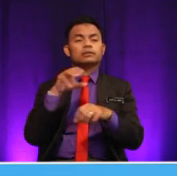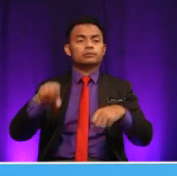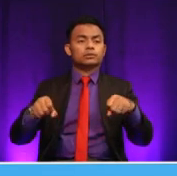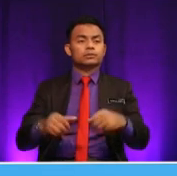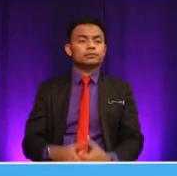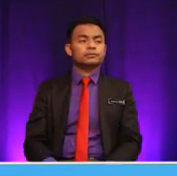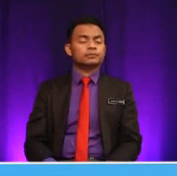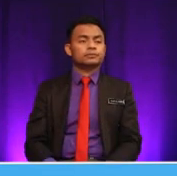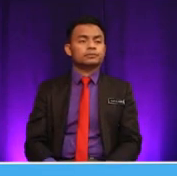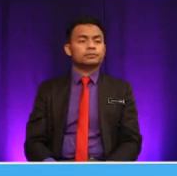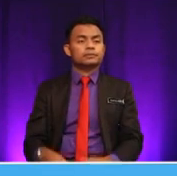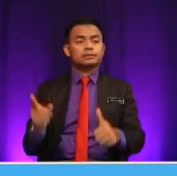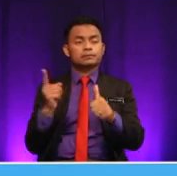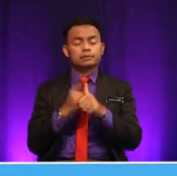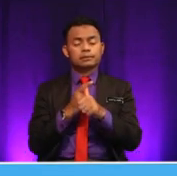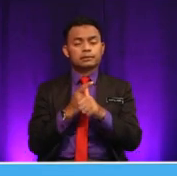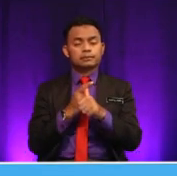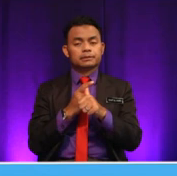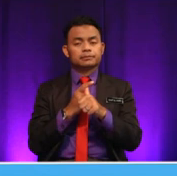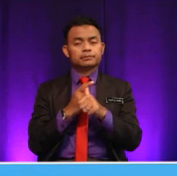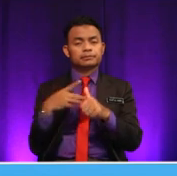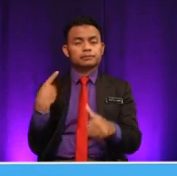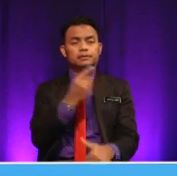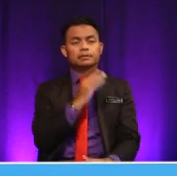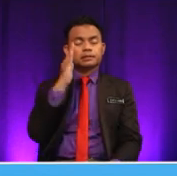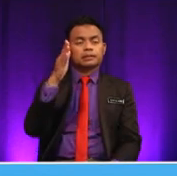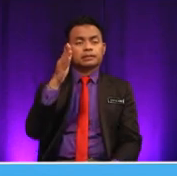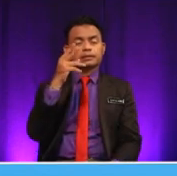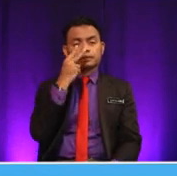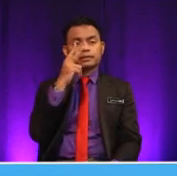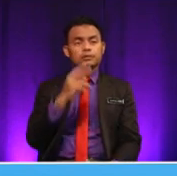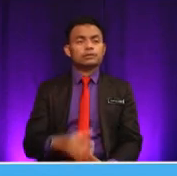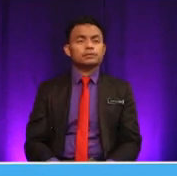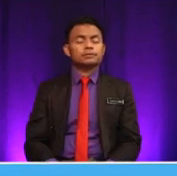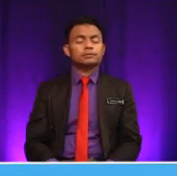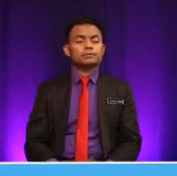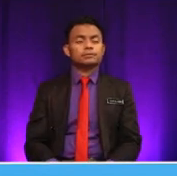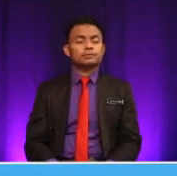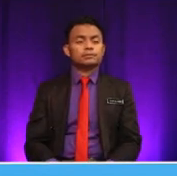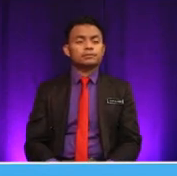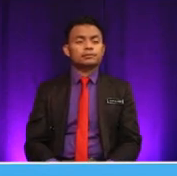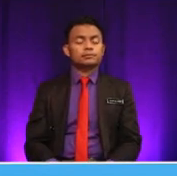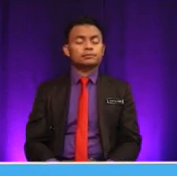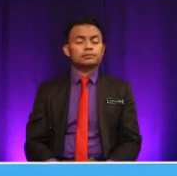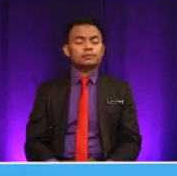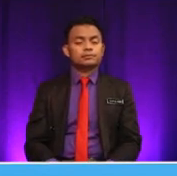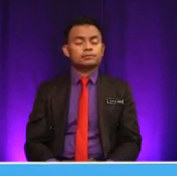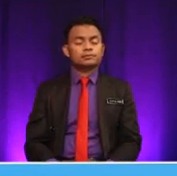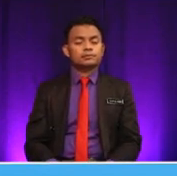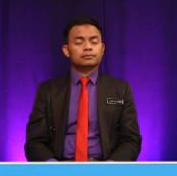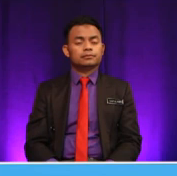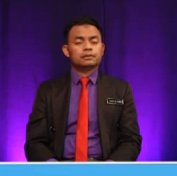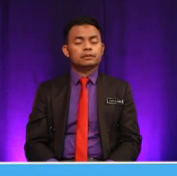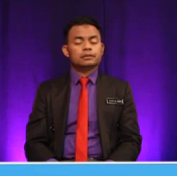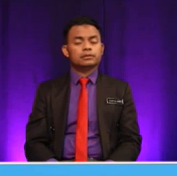Jadi yang pertama yang pertama tengok di sini Yang pertama adalah ujian di Batang kulit